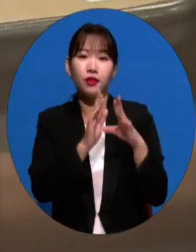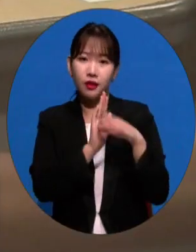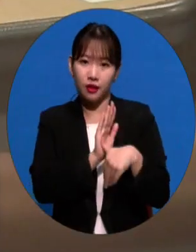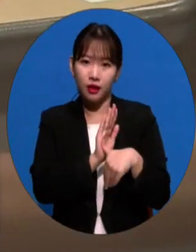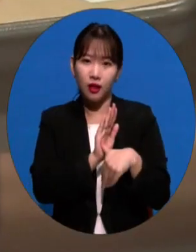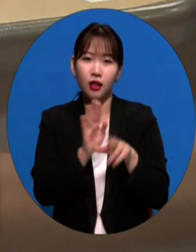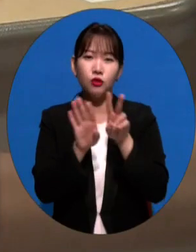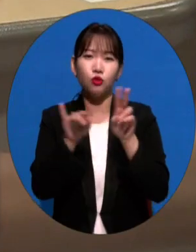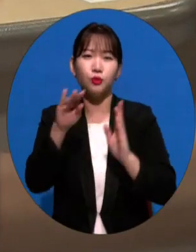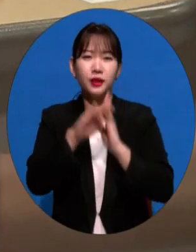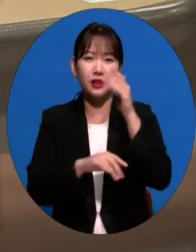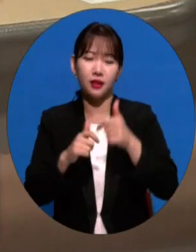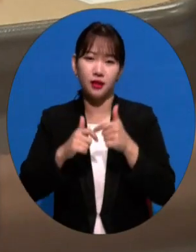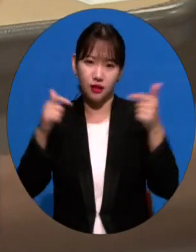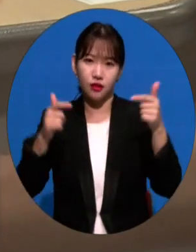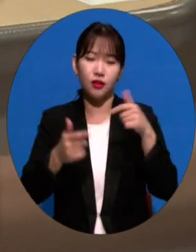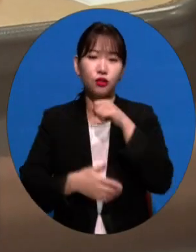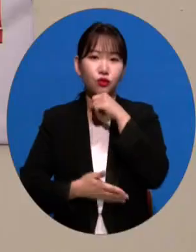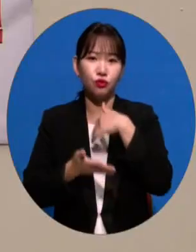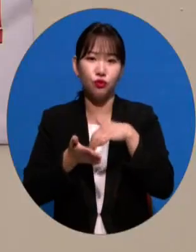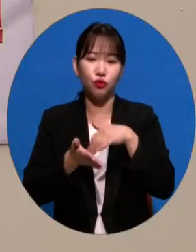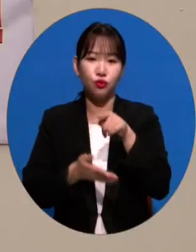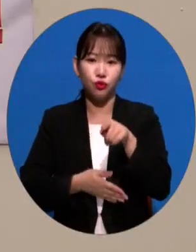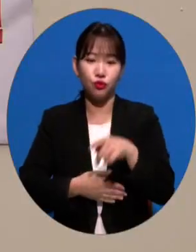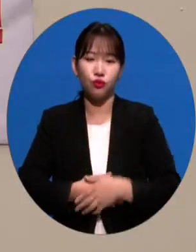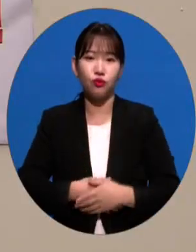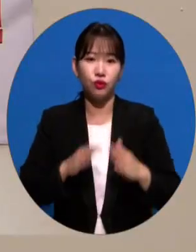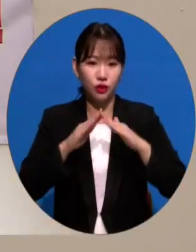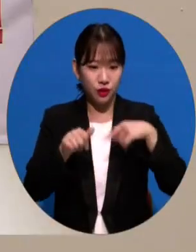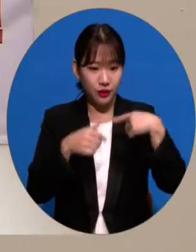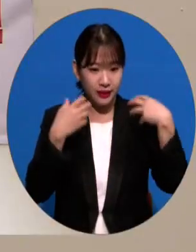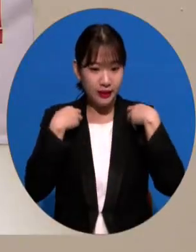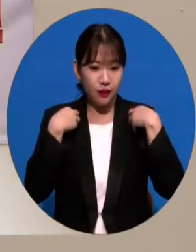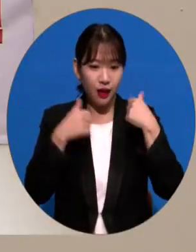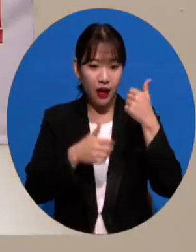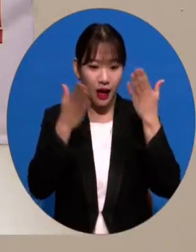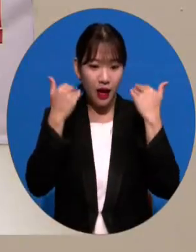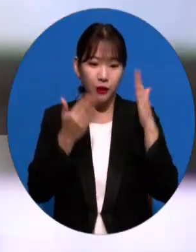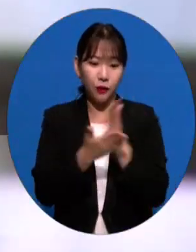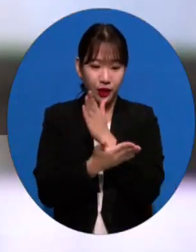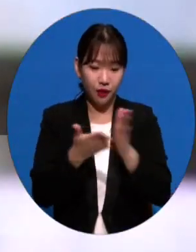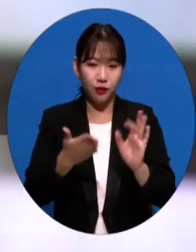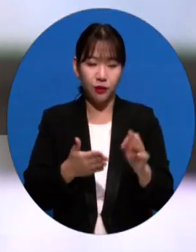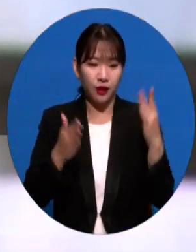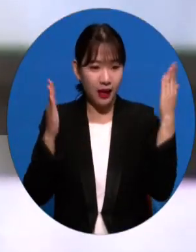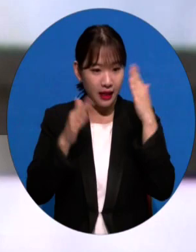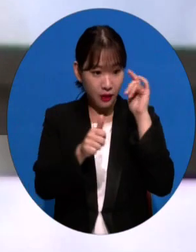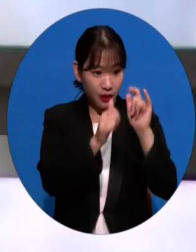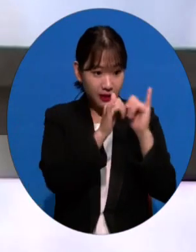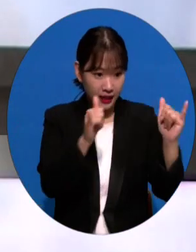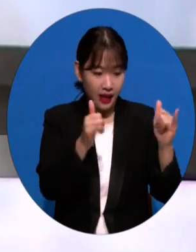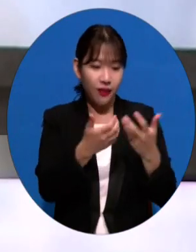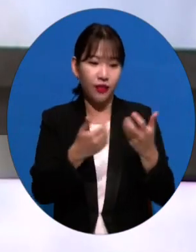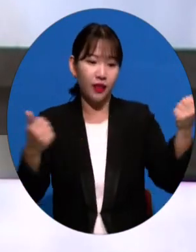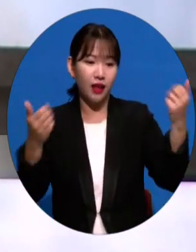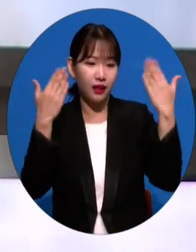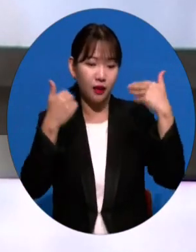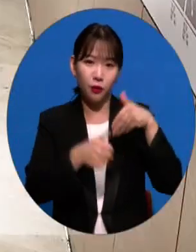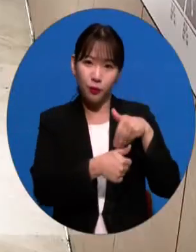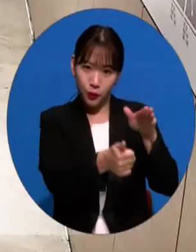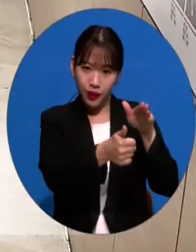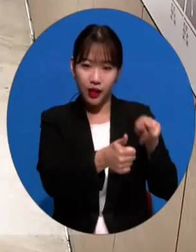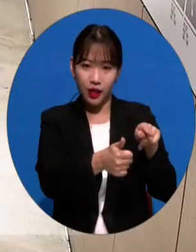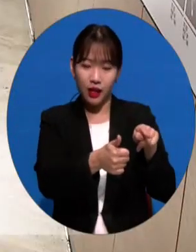때 2배 넘게 늘어난 수치입니다. 전남교육청은 수험장 재배치를 통해 수험생 확진자들을 별도 시험장으로